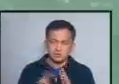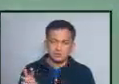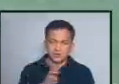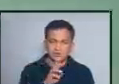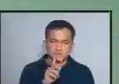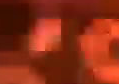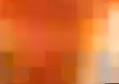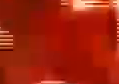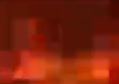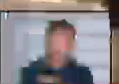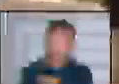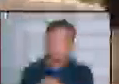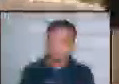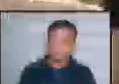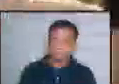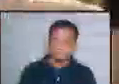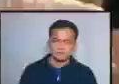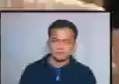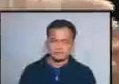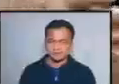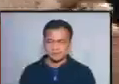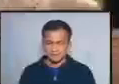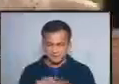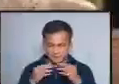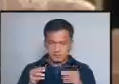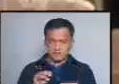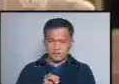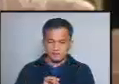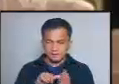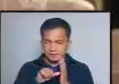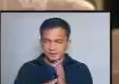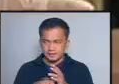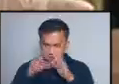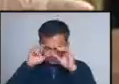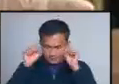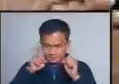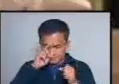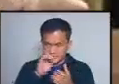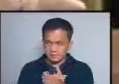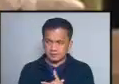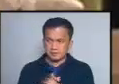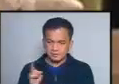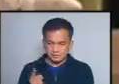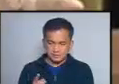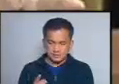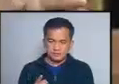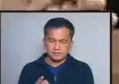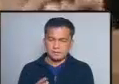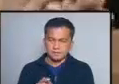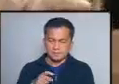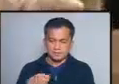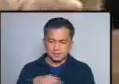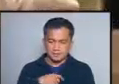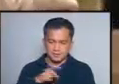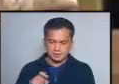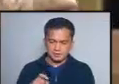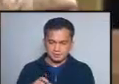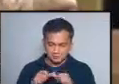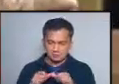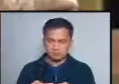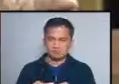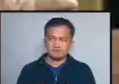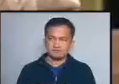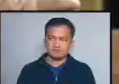Philippine Sea. May I just emphasize that the President believes it is valid. We should maintain it. We